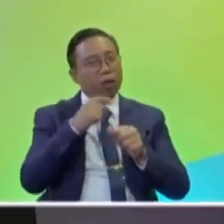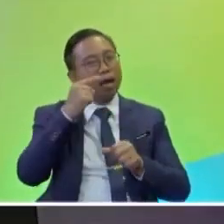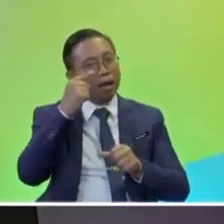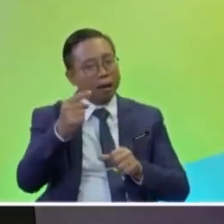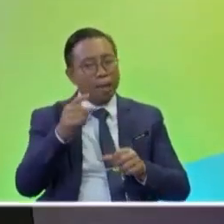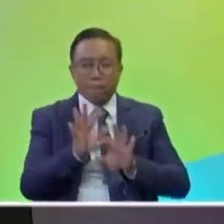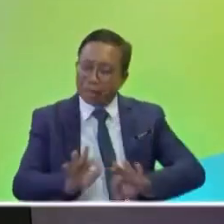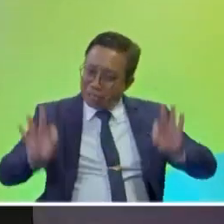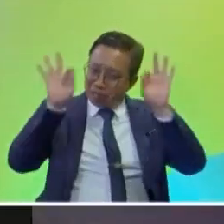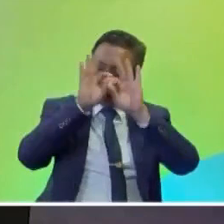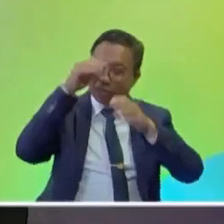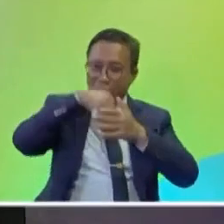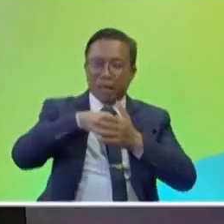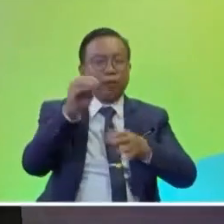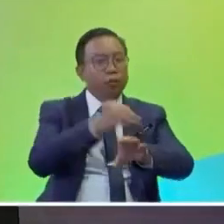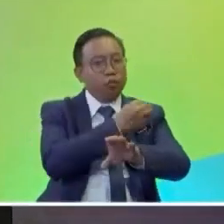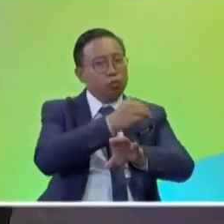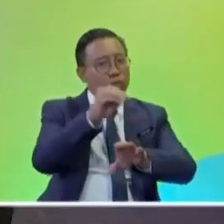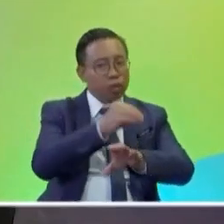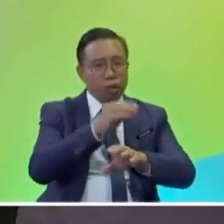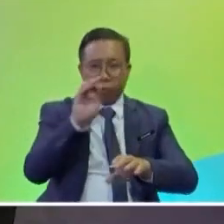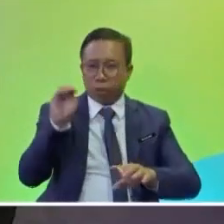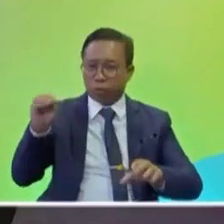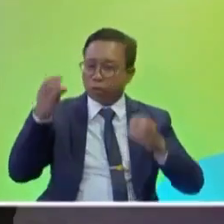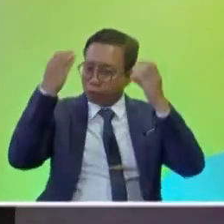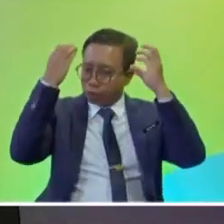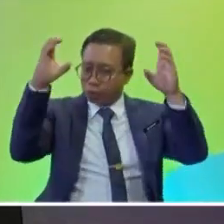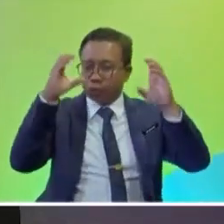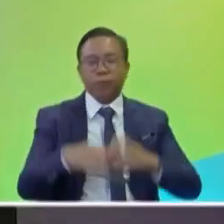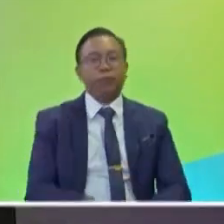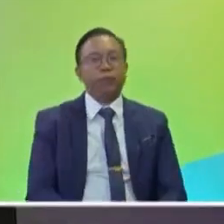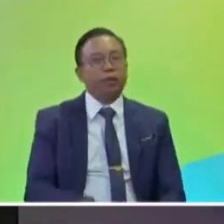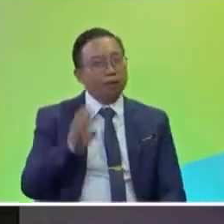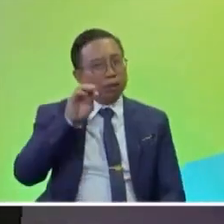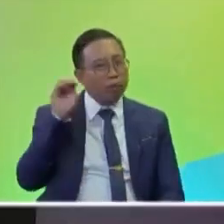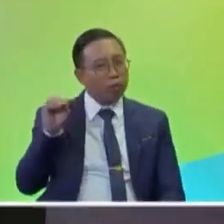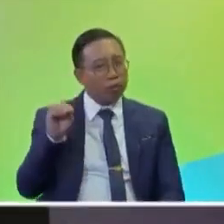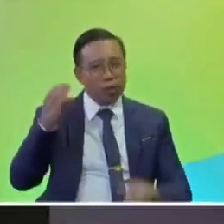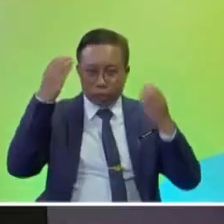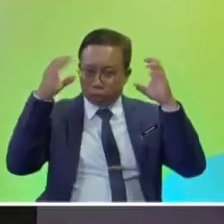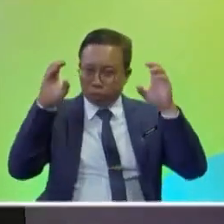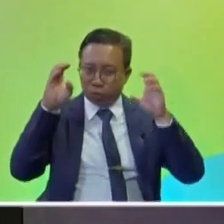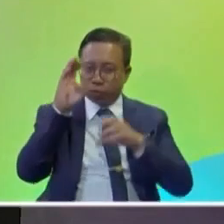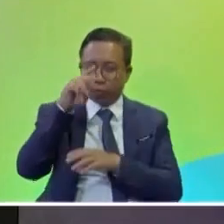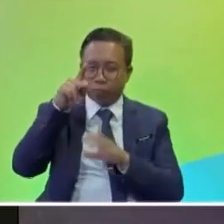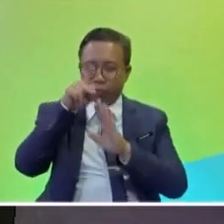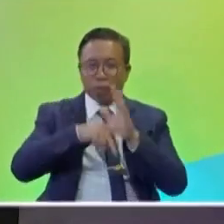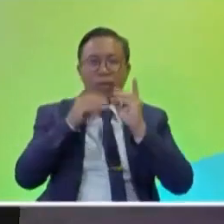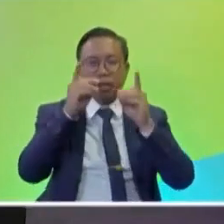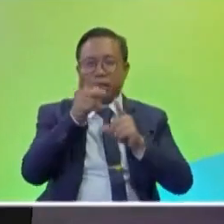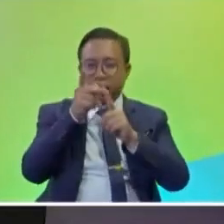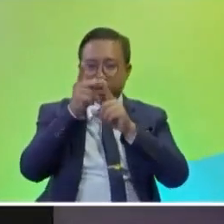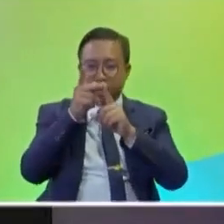dalam muzik lah. Terutama murid-murid cikgu. Murid-murid cikgu pendidikan khas. Macam cikgu cakap